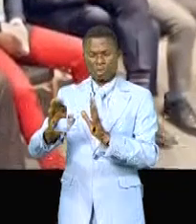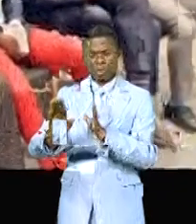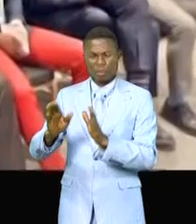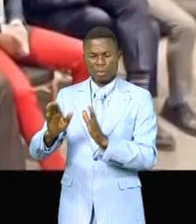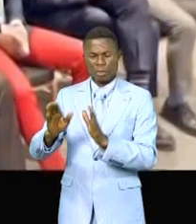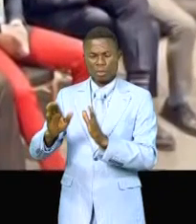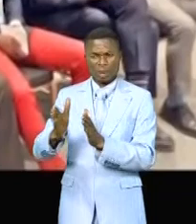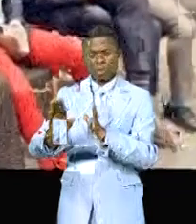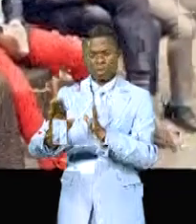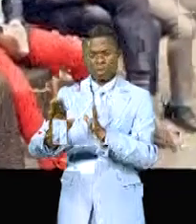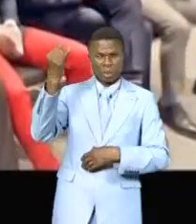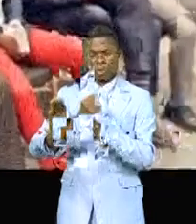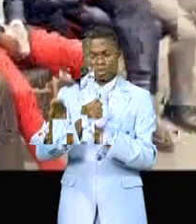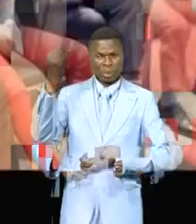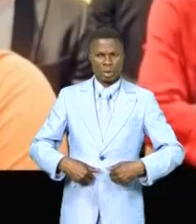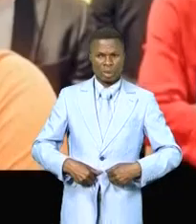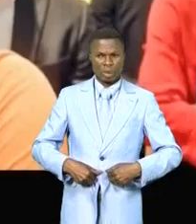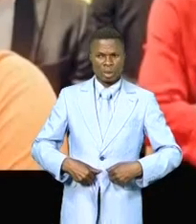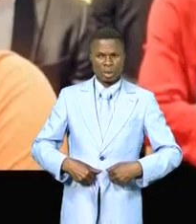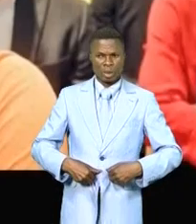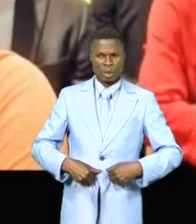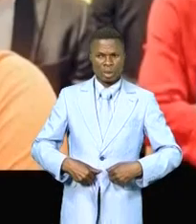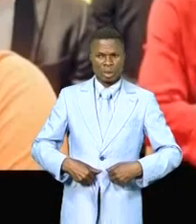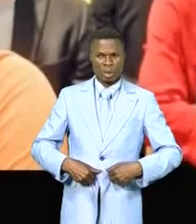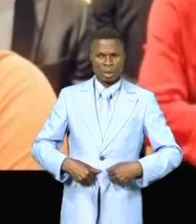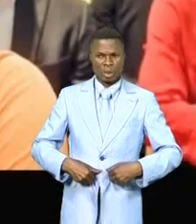National, article 28 et 20.